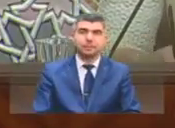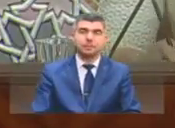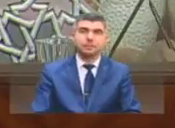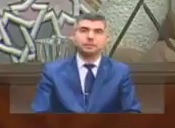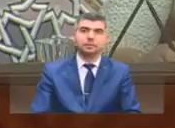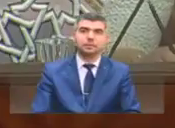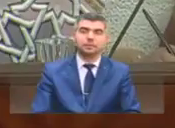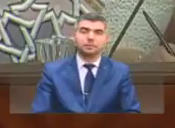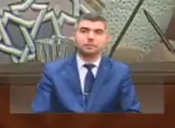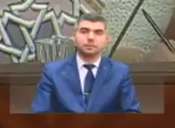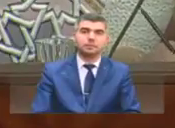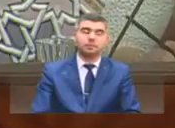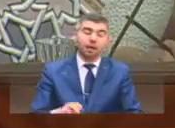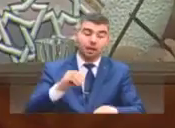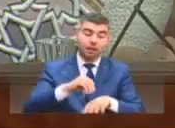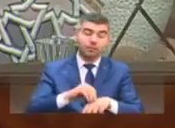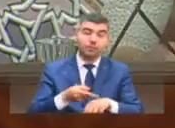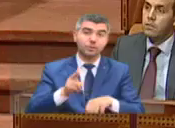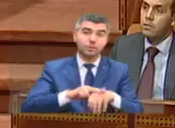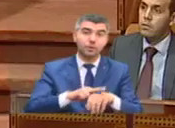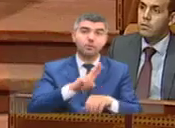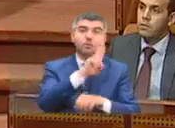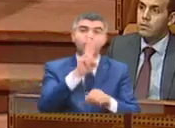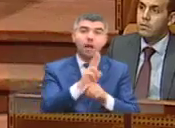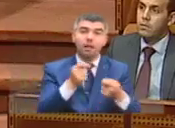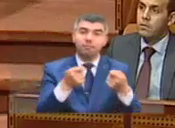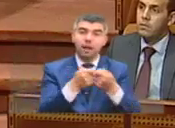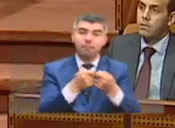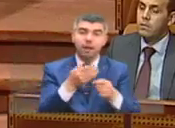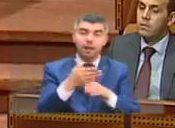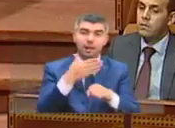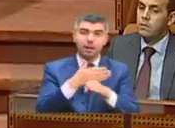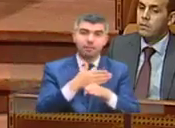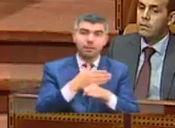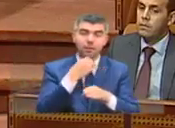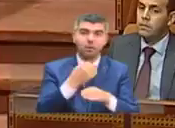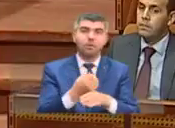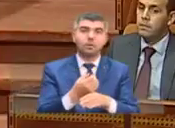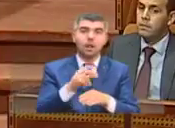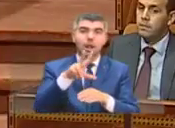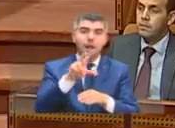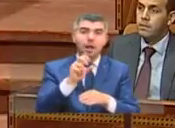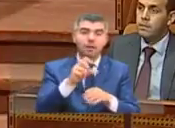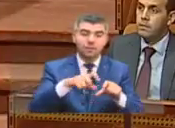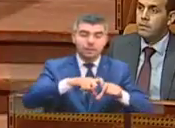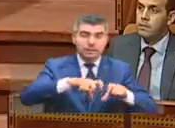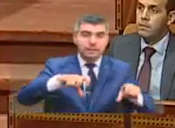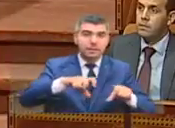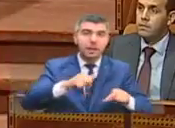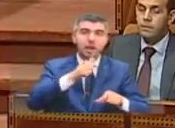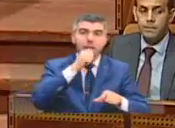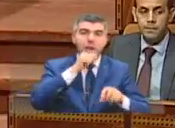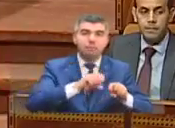تفضل. نسائلكم السيدة كاتبة الدولة حول الرفع من معدل الربط بشبكة الماء الصالح للشرب، وعن